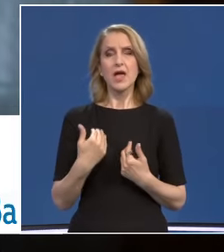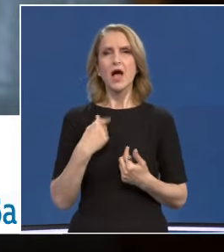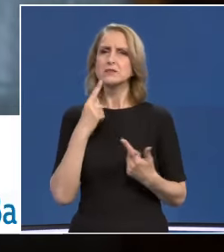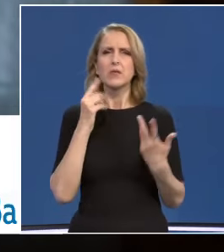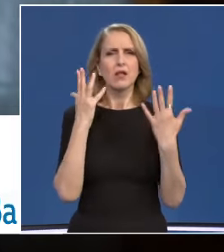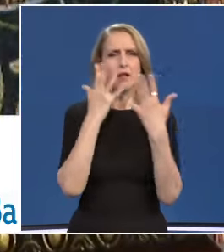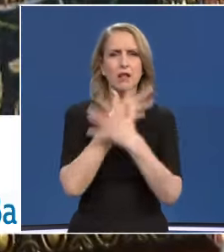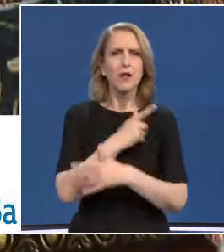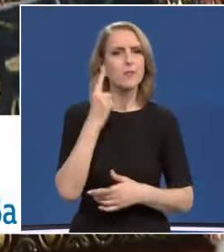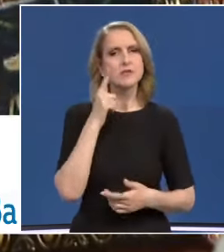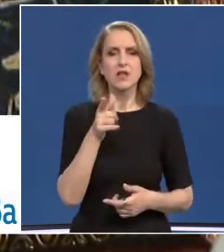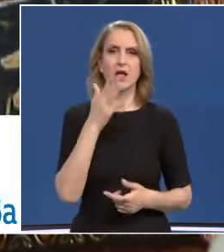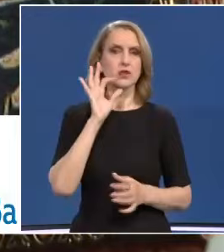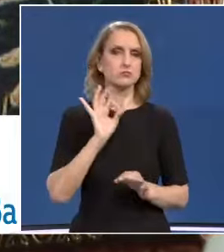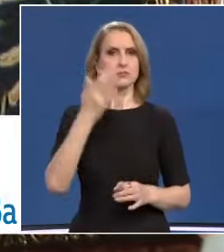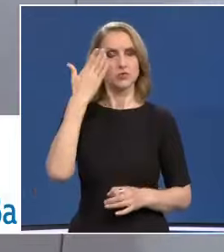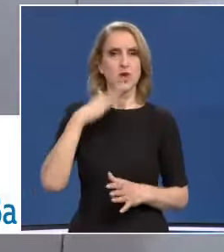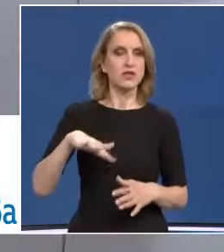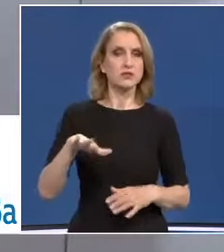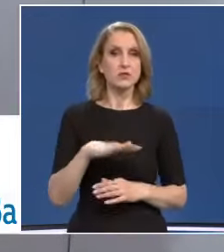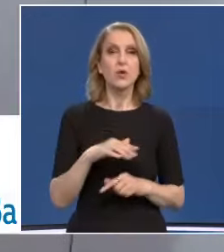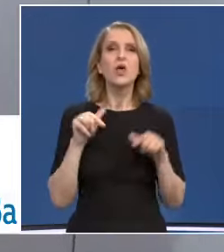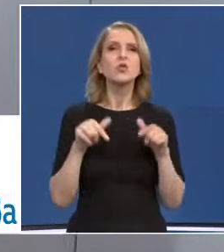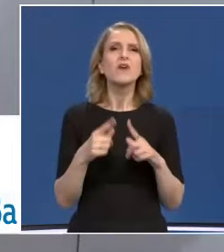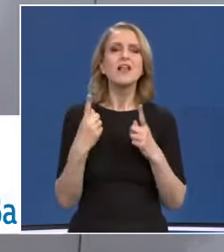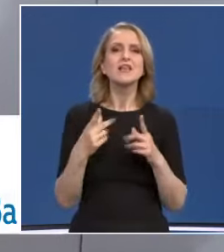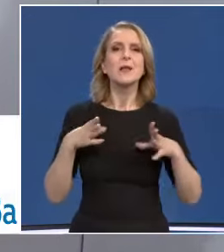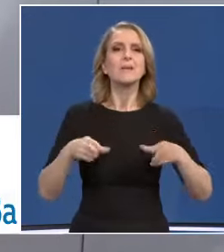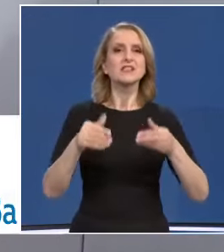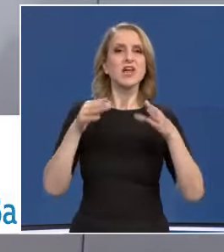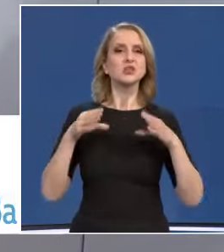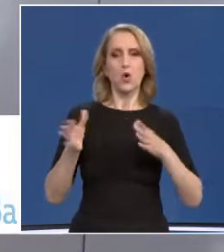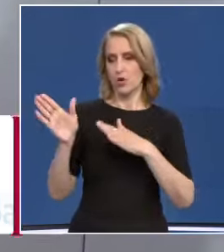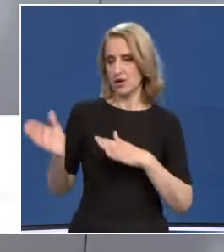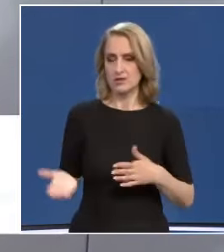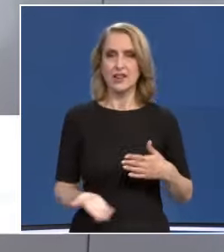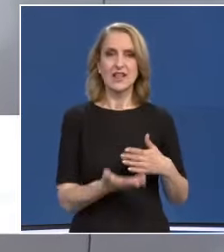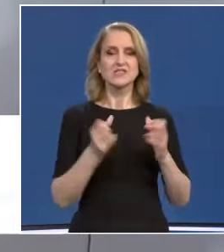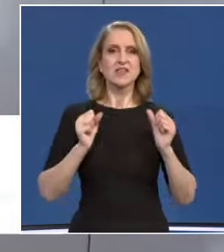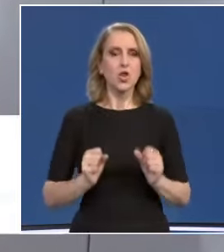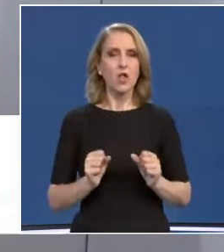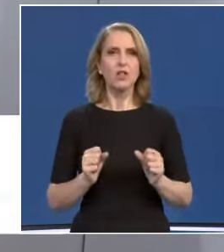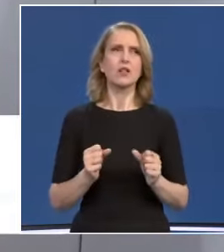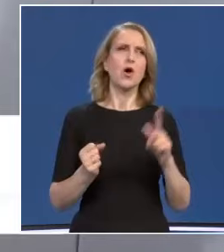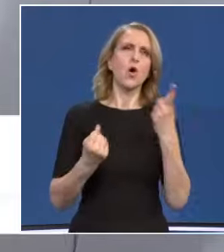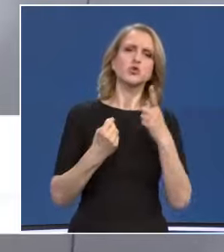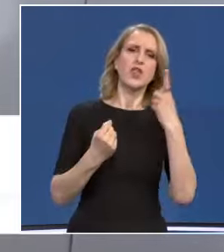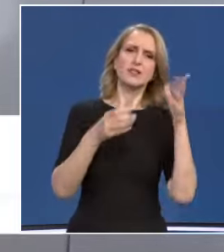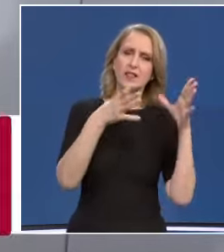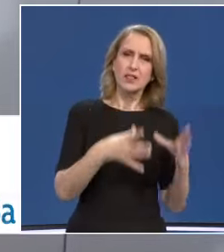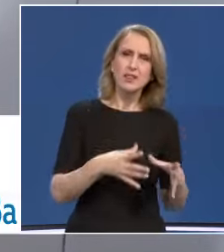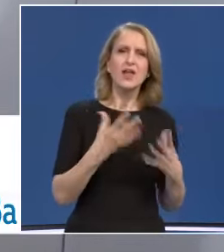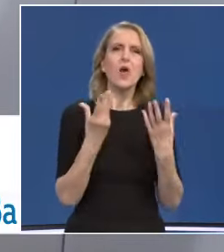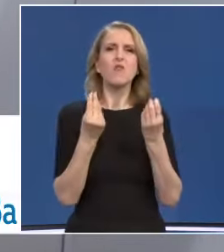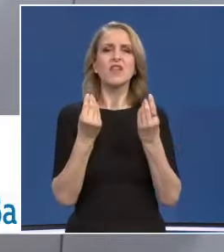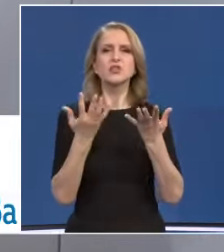че няма да има лъжа. Тя не е единствена. Един масажор голем на стол, друг по-малък и увлажнител